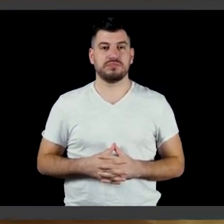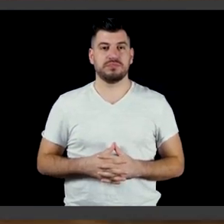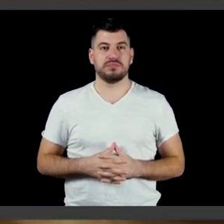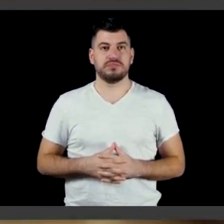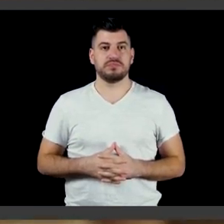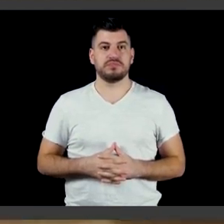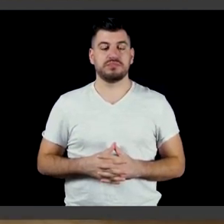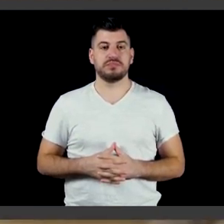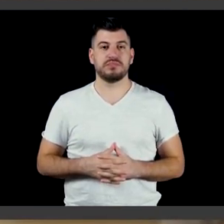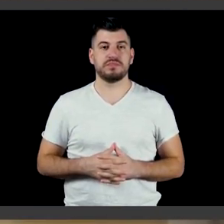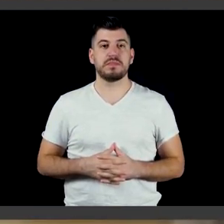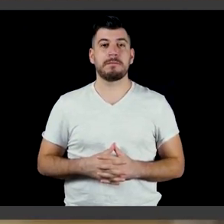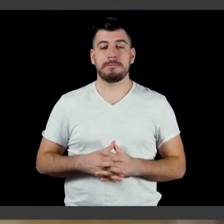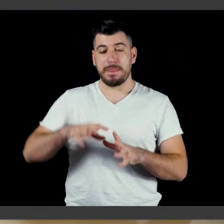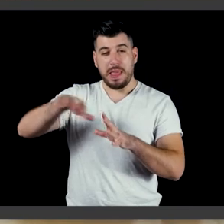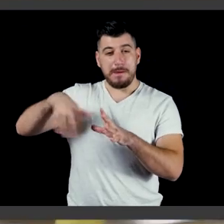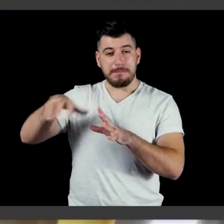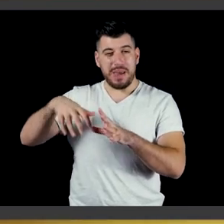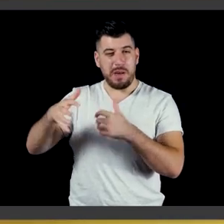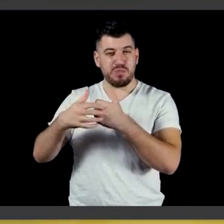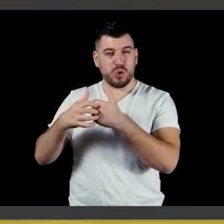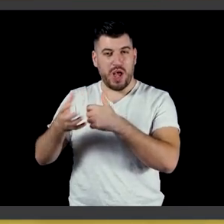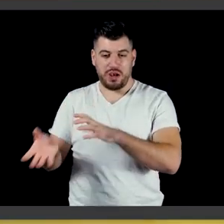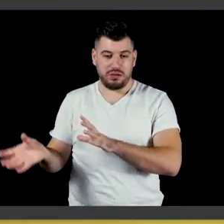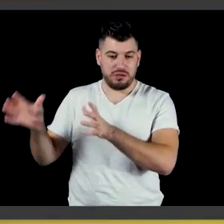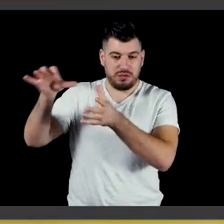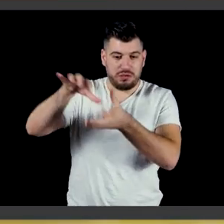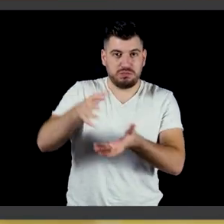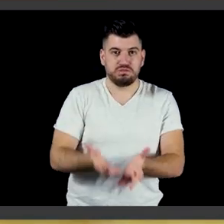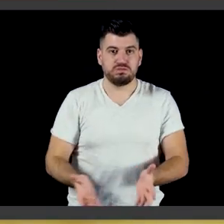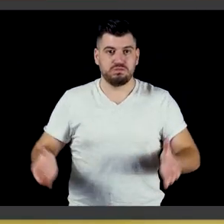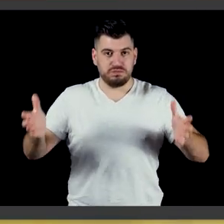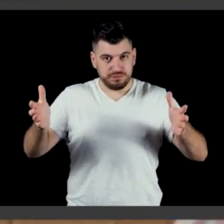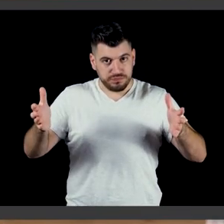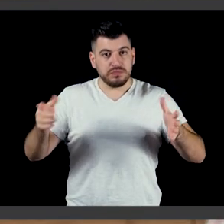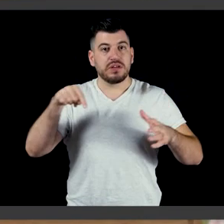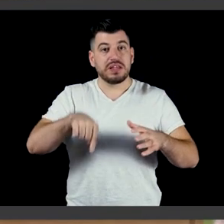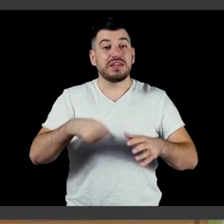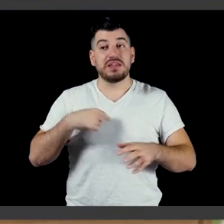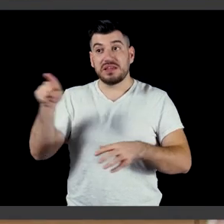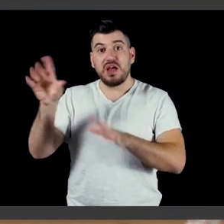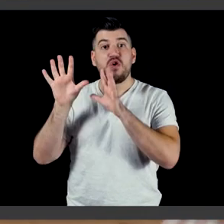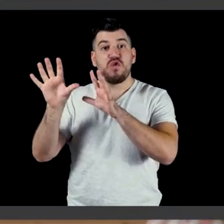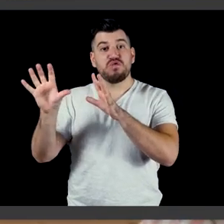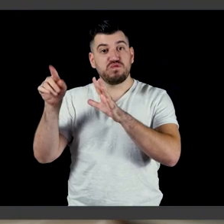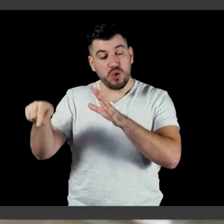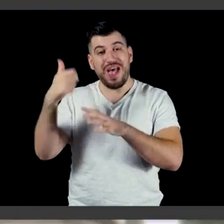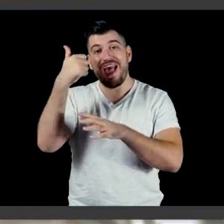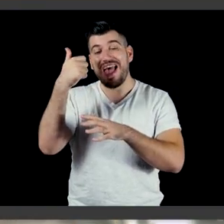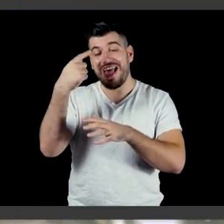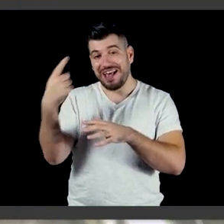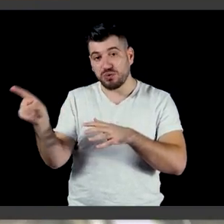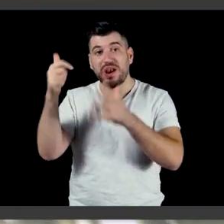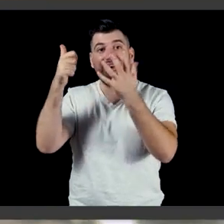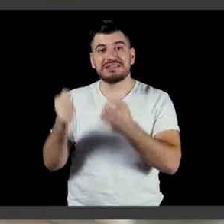Λοιπόν, αδειάζουμε όλο το μείγμα του πορτοκαλιού μέσα σε μία μεγάλη μπασίνα και έχουμε αποθερμάνει το φούρνο σε 160 βαθμούς από